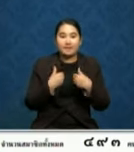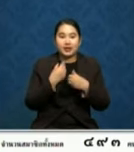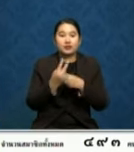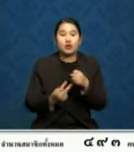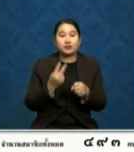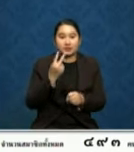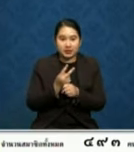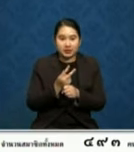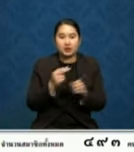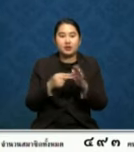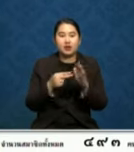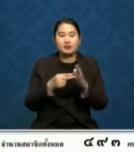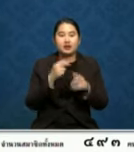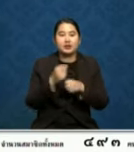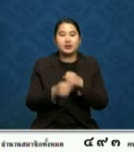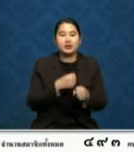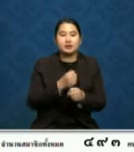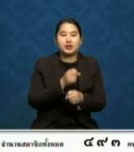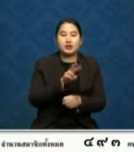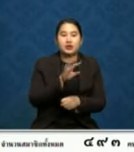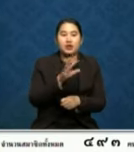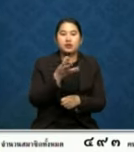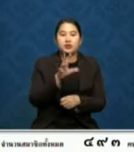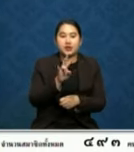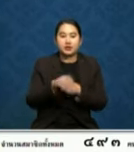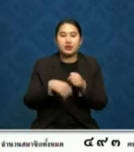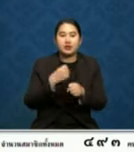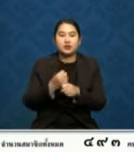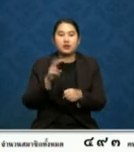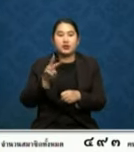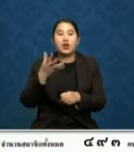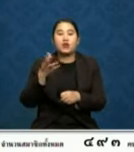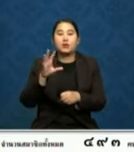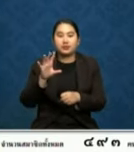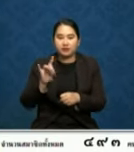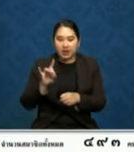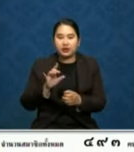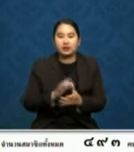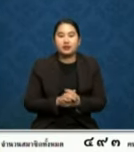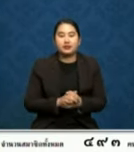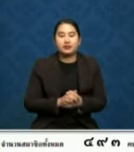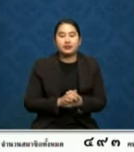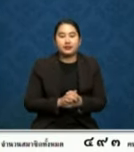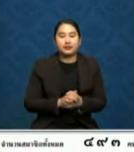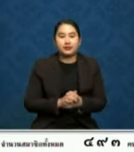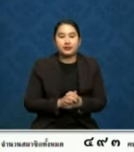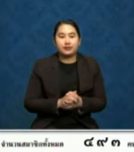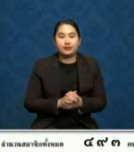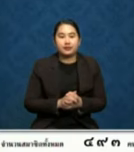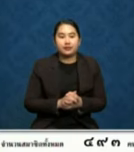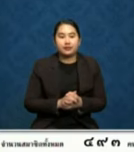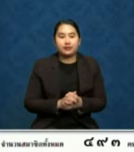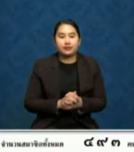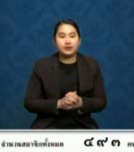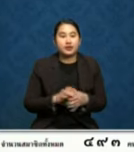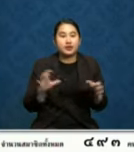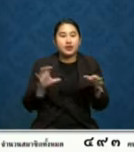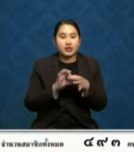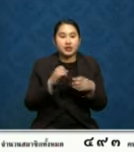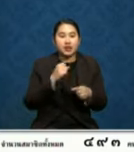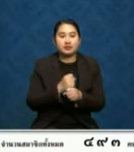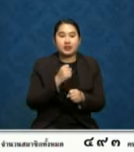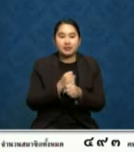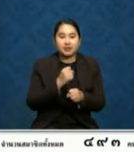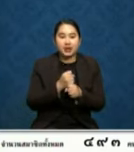ปีนะคะก็คือปี 67แล้วก็ปี 68นะคะจะเห็นได้ว่ามีการทับซ้อนในเรื่องของการทำงานแล้ว